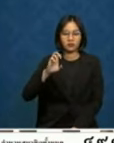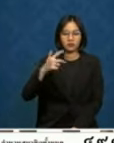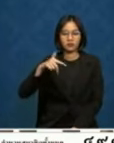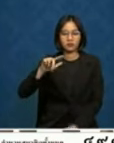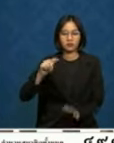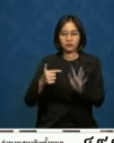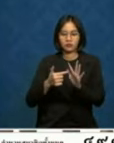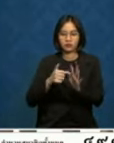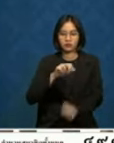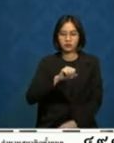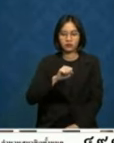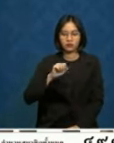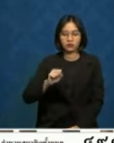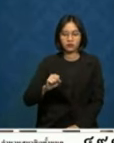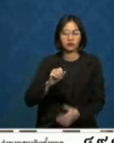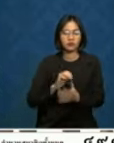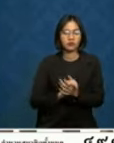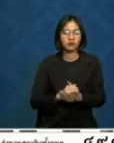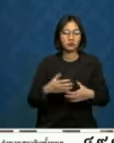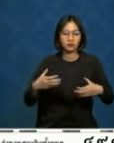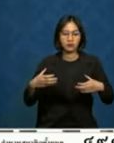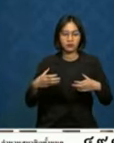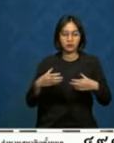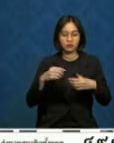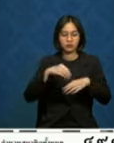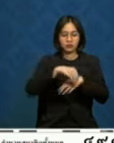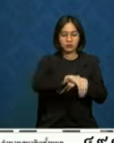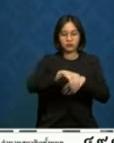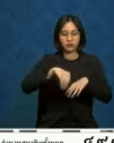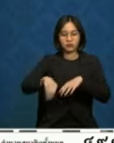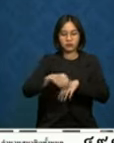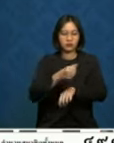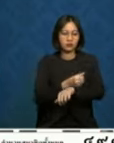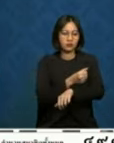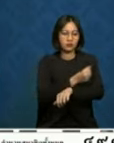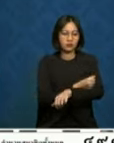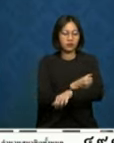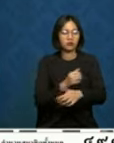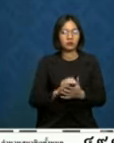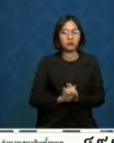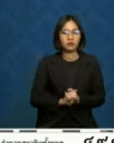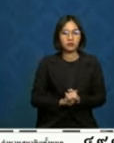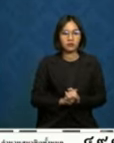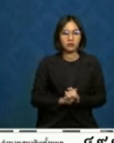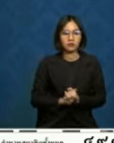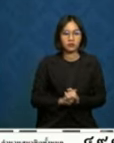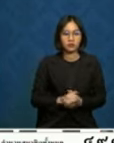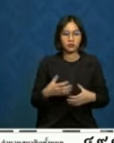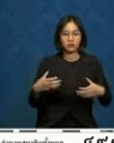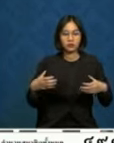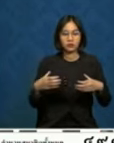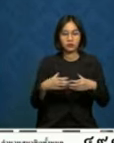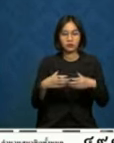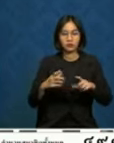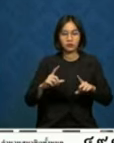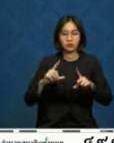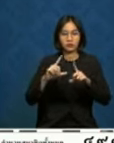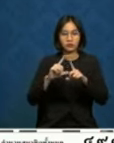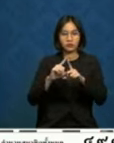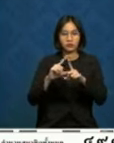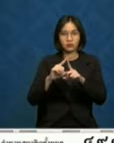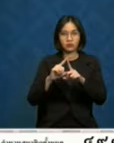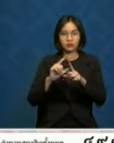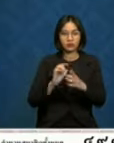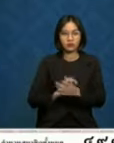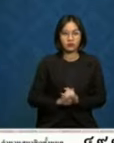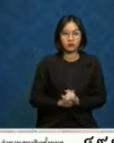าชิกสภาผู้แทนราษฎรแบบบัญชีรายชื่อเครือข่ายแรงงานอดีตพรรคอนาคตใหม่อดีตพรรคก้าวไกลปัจจุบันพรรค